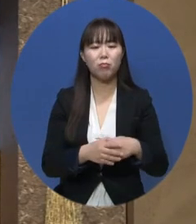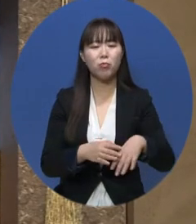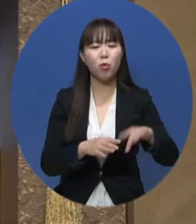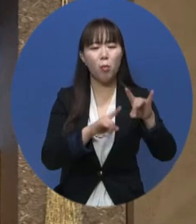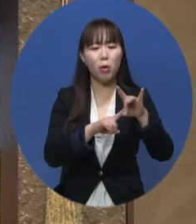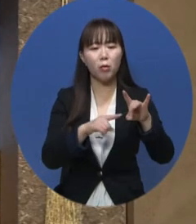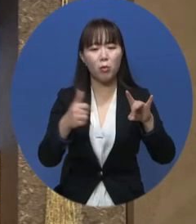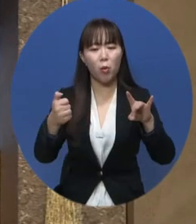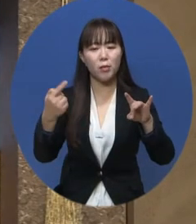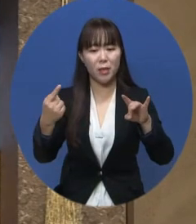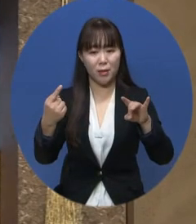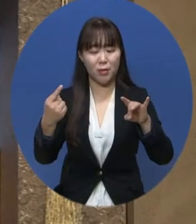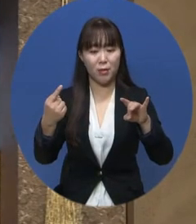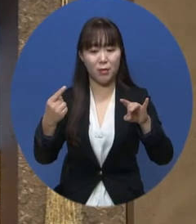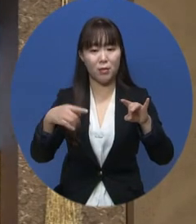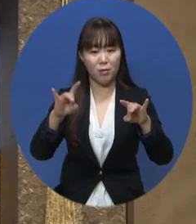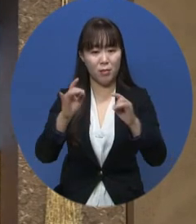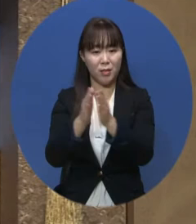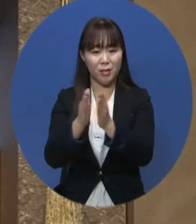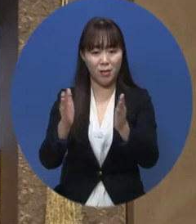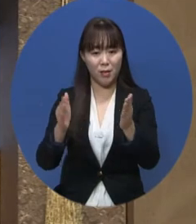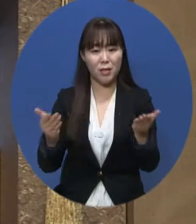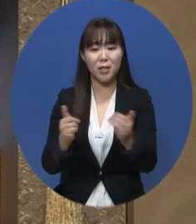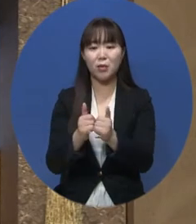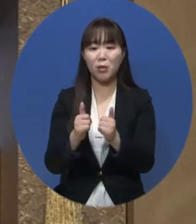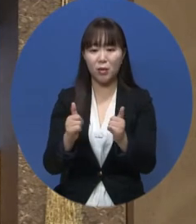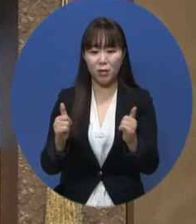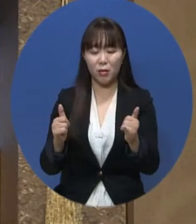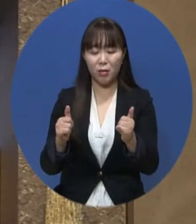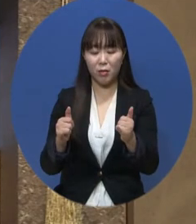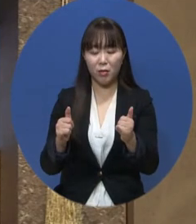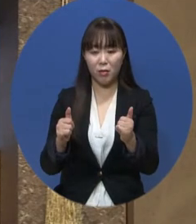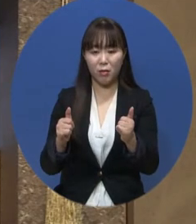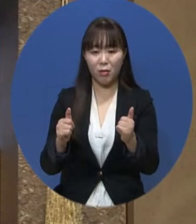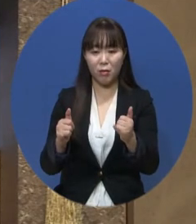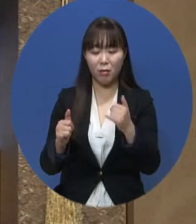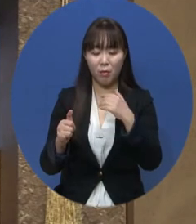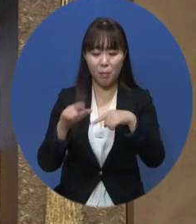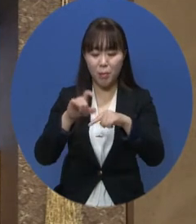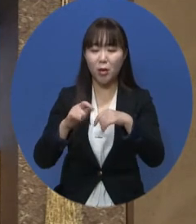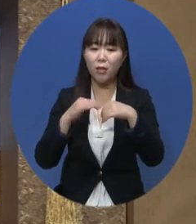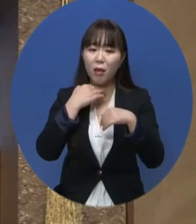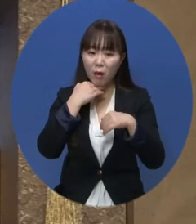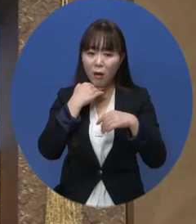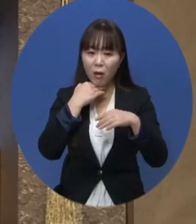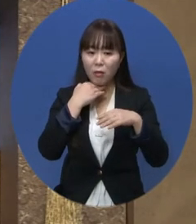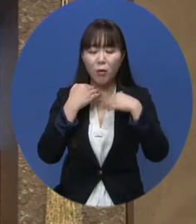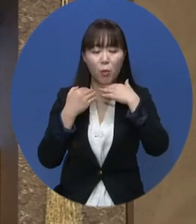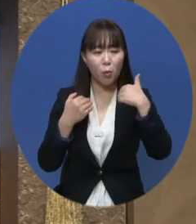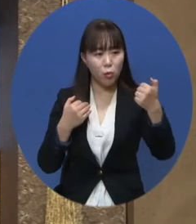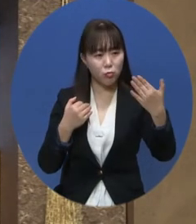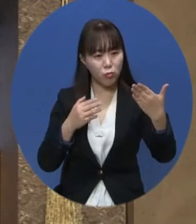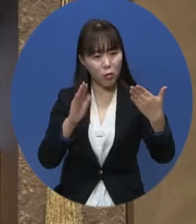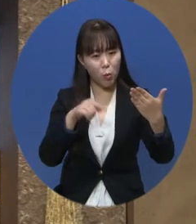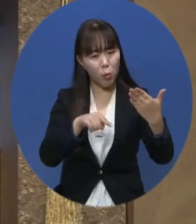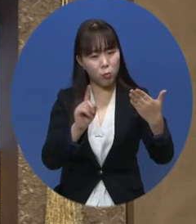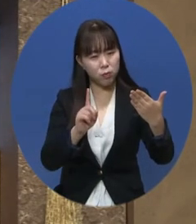어떻게 51세에 시작했던 그 종사자들의 평균 연령이 네. 59세가 됐느냐.